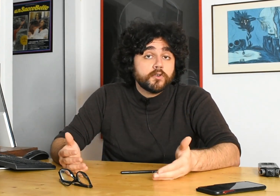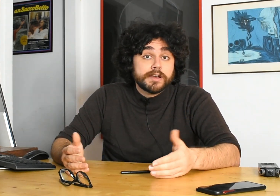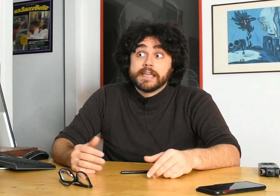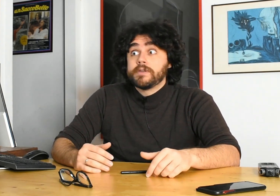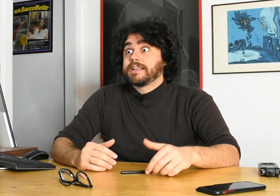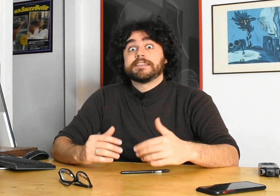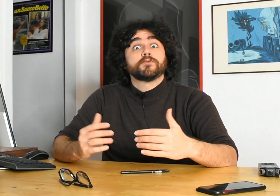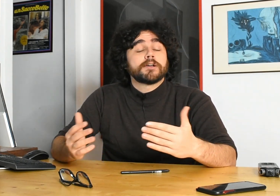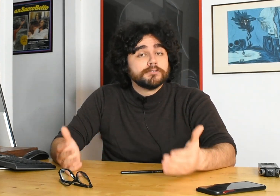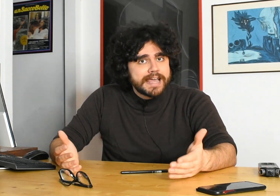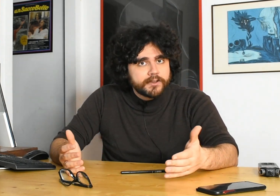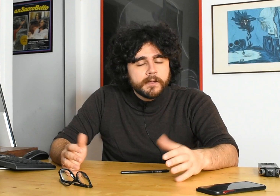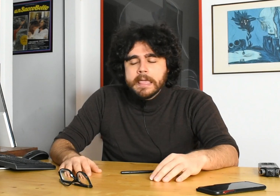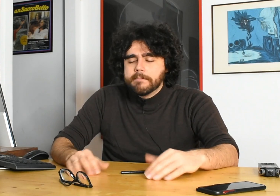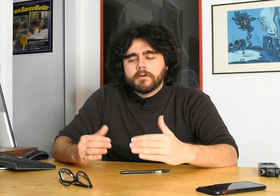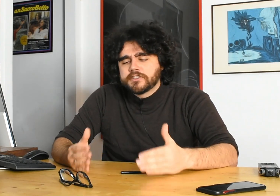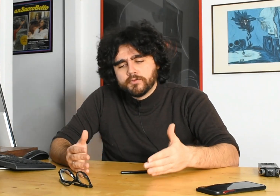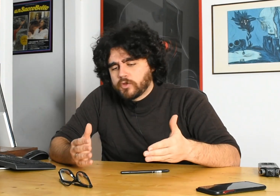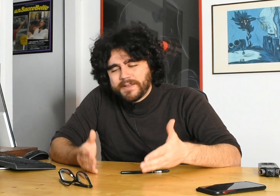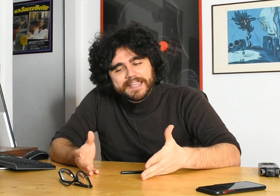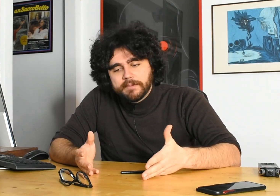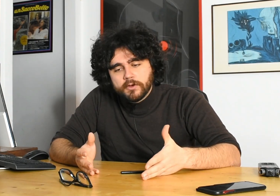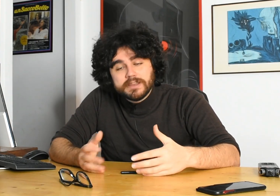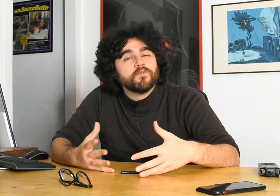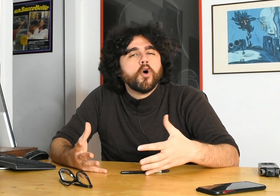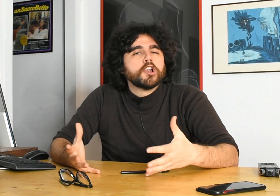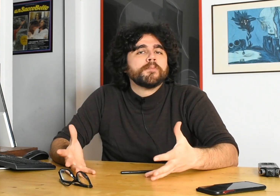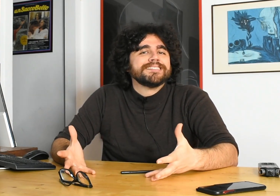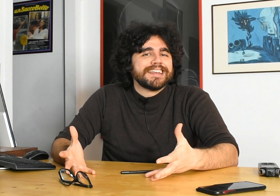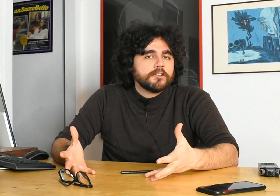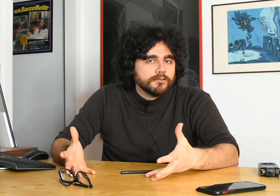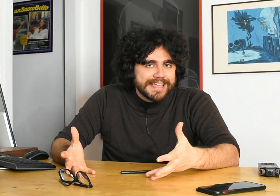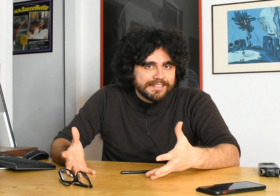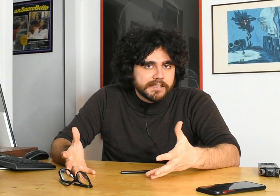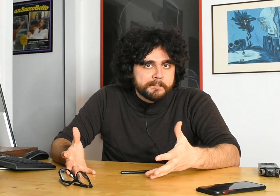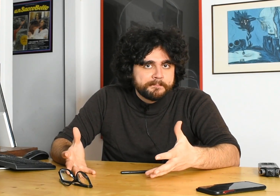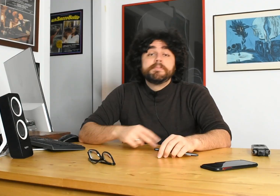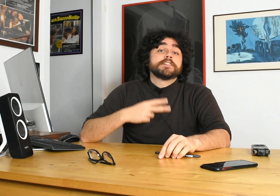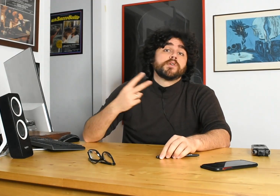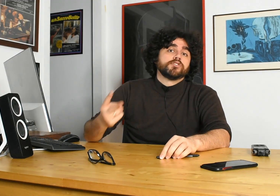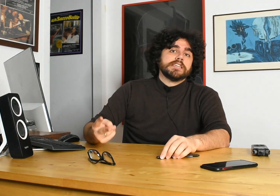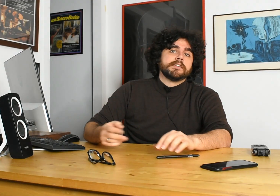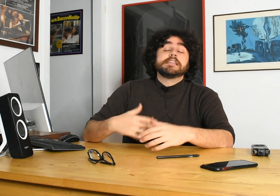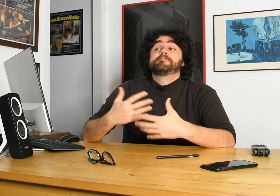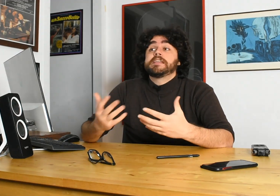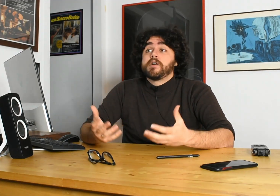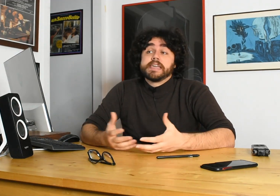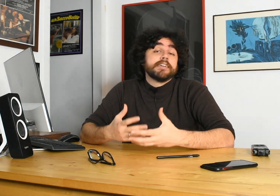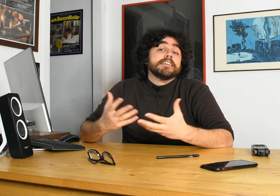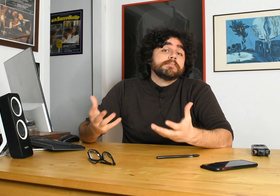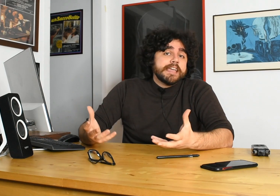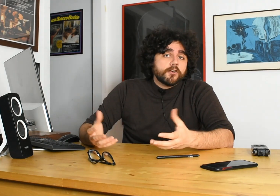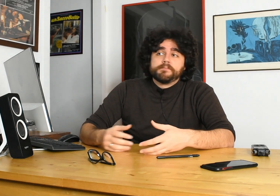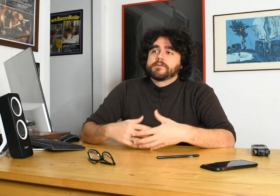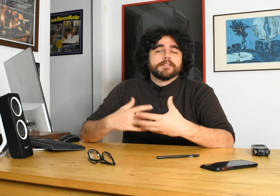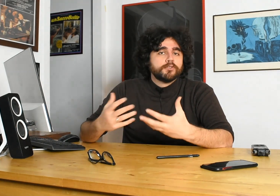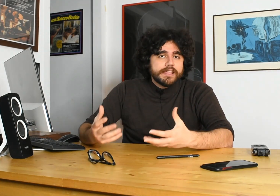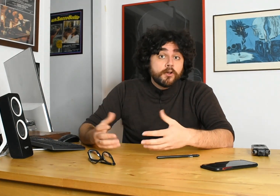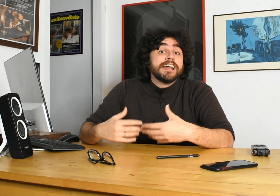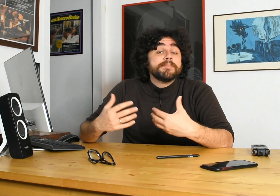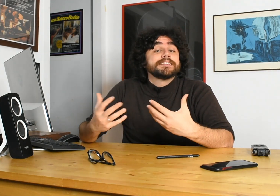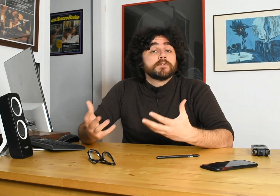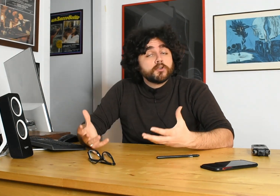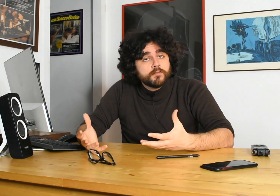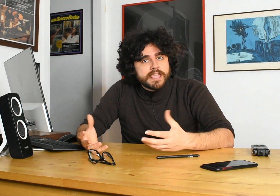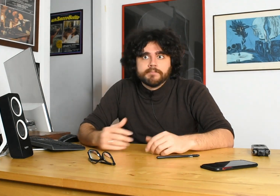stato un errore, che lui era addirittura contrario. Ma a questo punto perché la Meloni vuole aumentare il contante? Per due motivi. Il primo è che il nero, per quanto